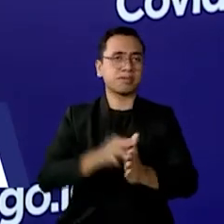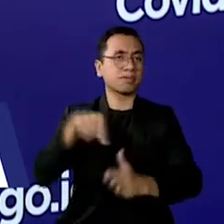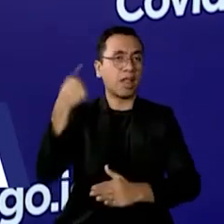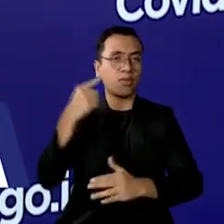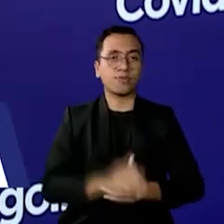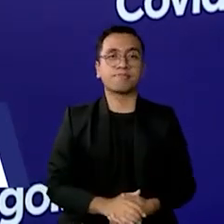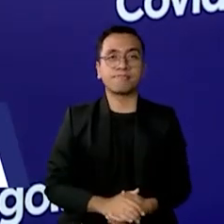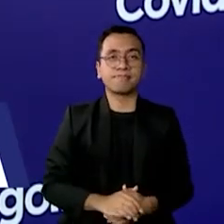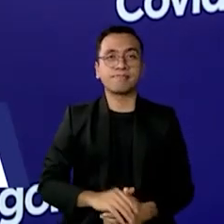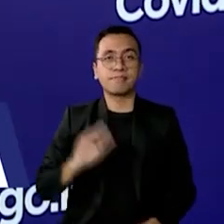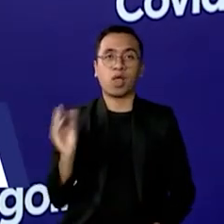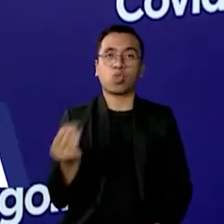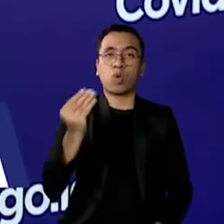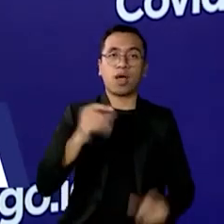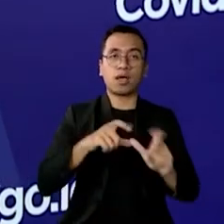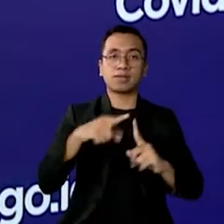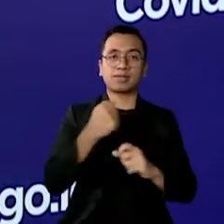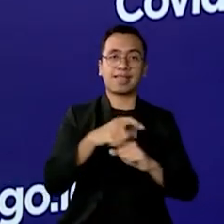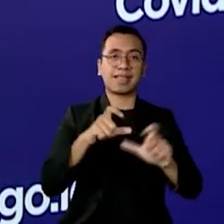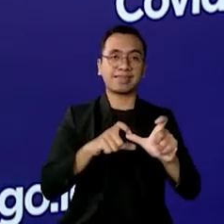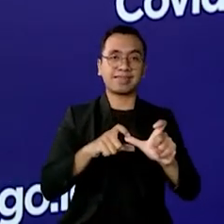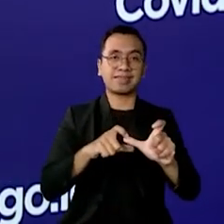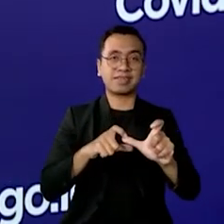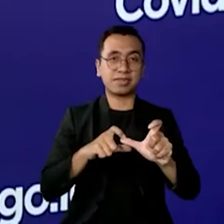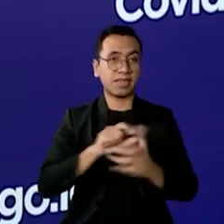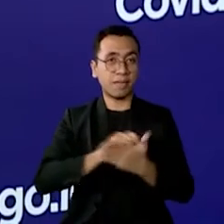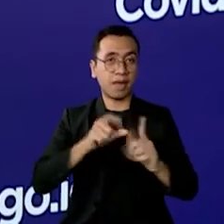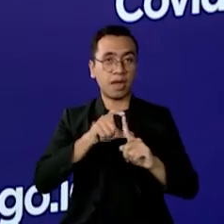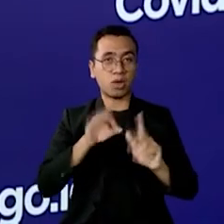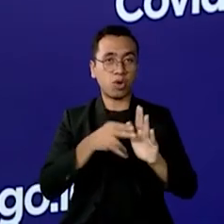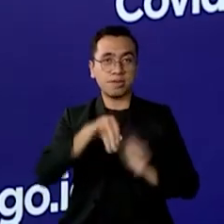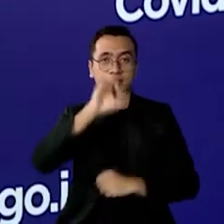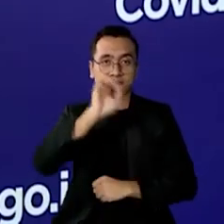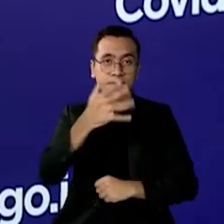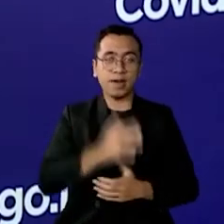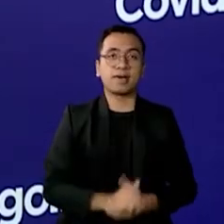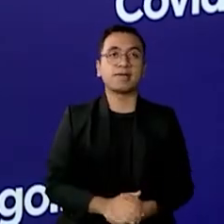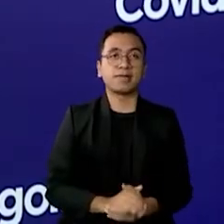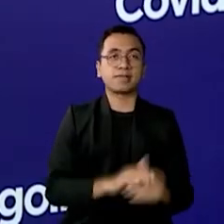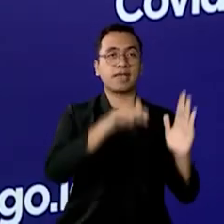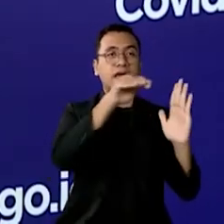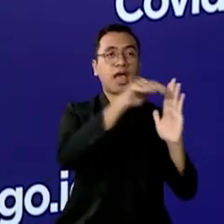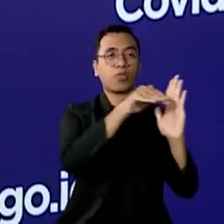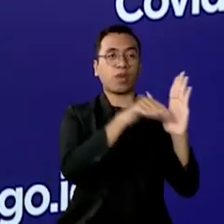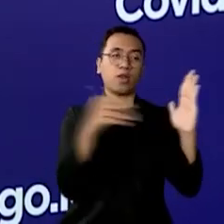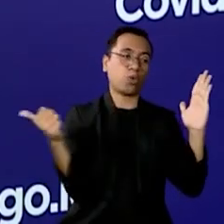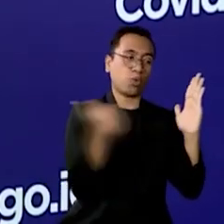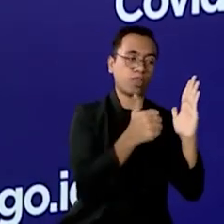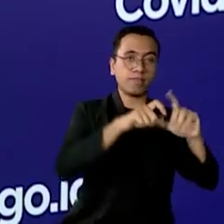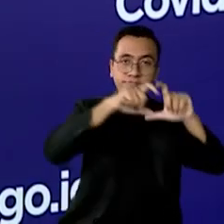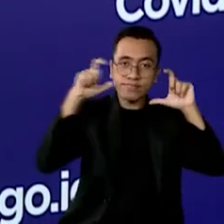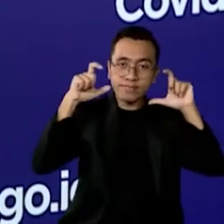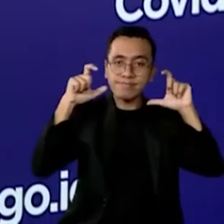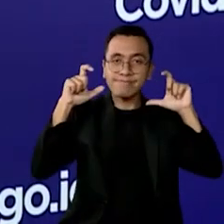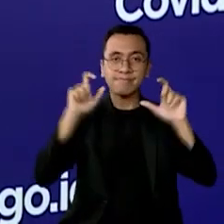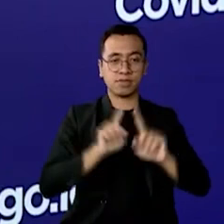Ingat pesan ketua Satgas ke v19 bapak Doni monardo apa yang kita lakukan agar disiplin patuh memakai masker menjaga